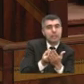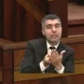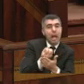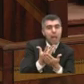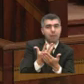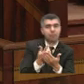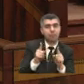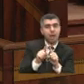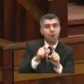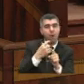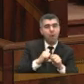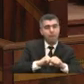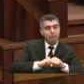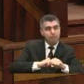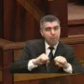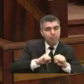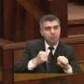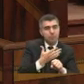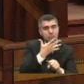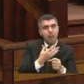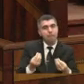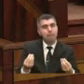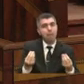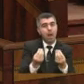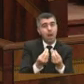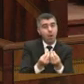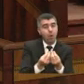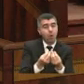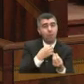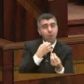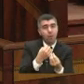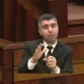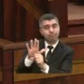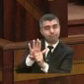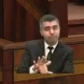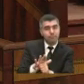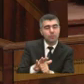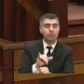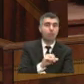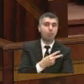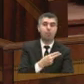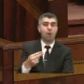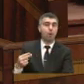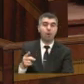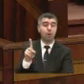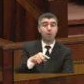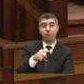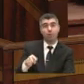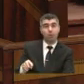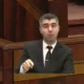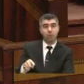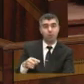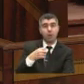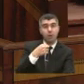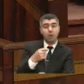الذين يجدون أنفسهم في براثين العمل المتطرف. التحريض على الكراهية وعلى العنف من خلال التكفير هو الذي يسمح